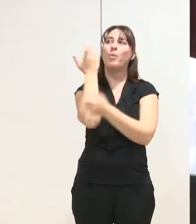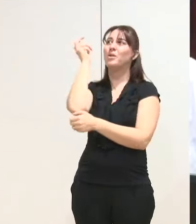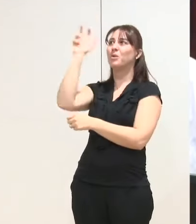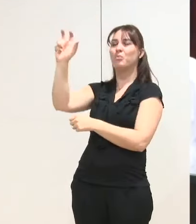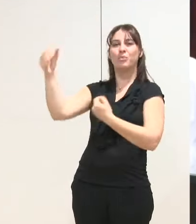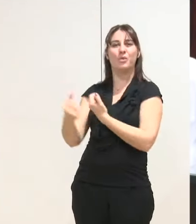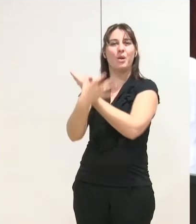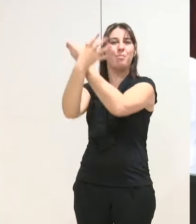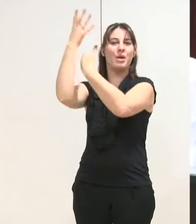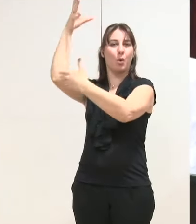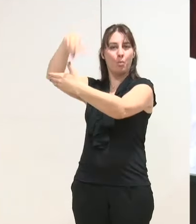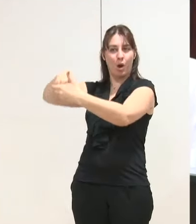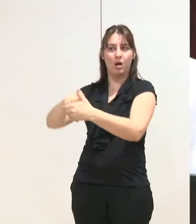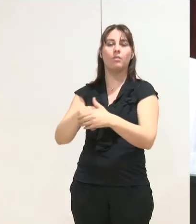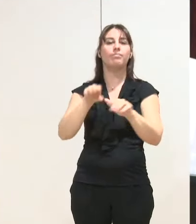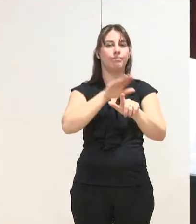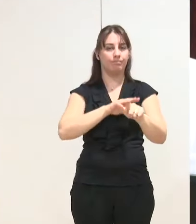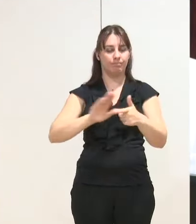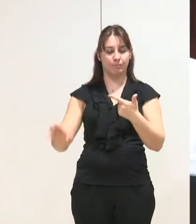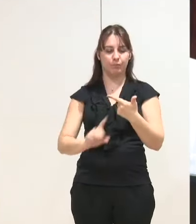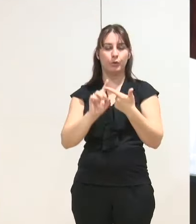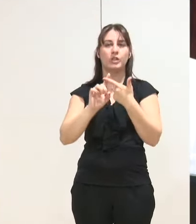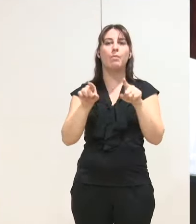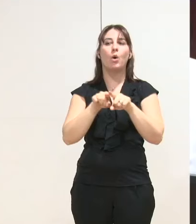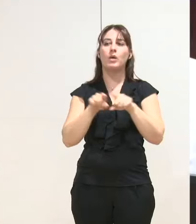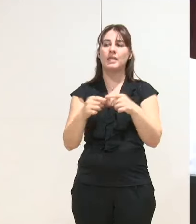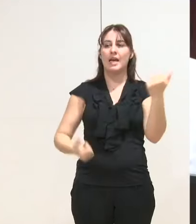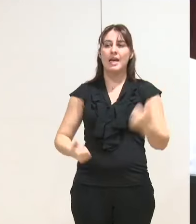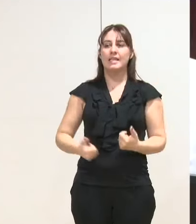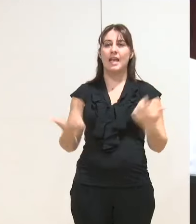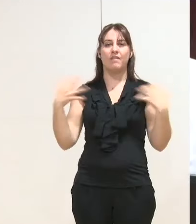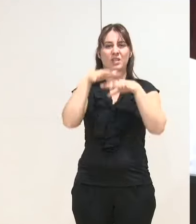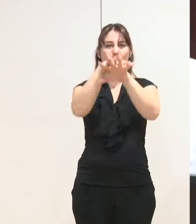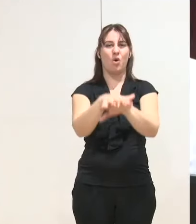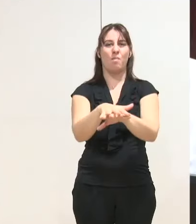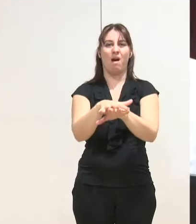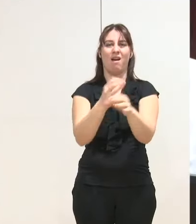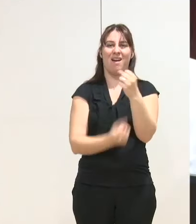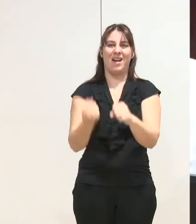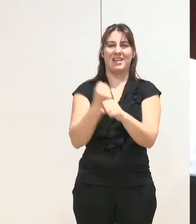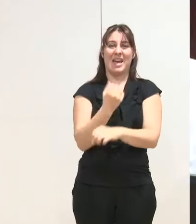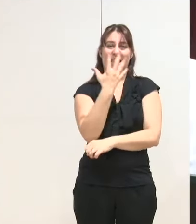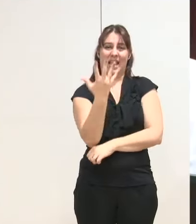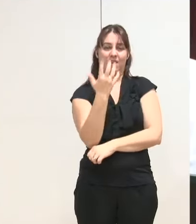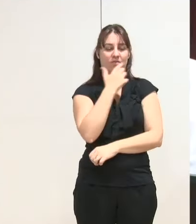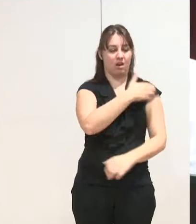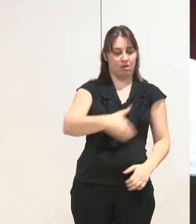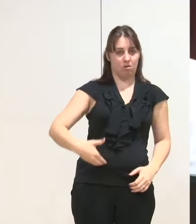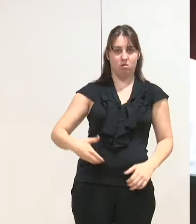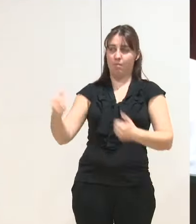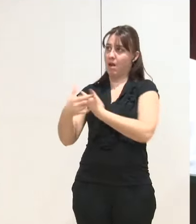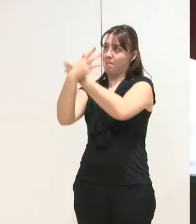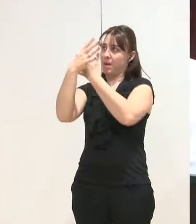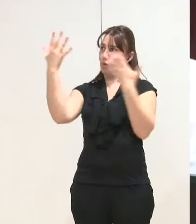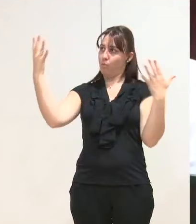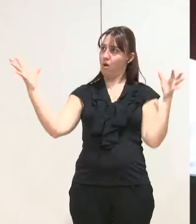métropole ainsi que la création de cinq services communs entre la Ville de Grenoble et la métropole